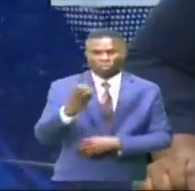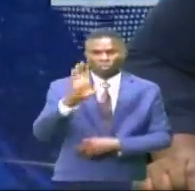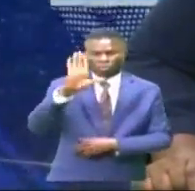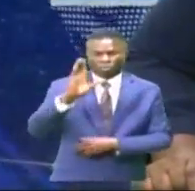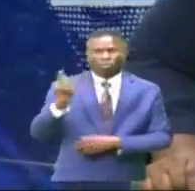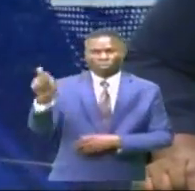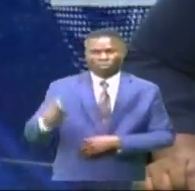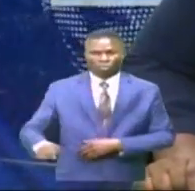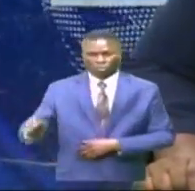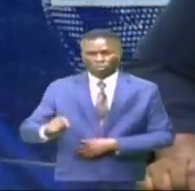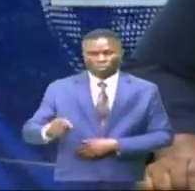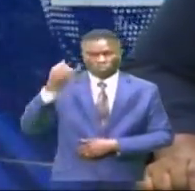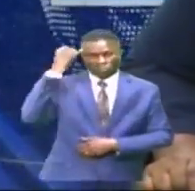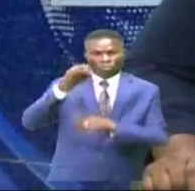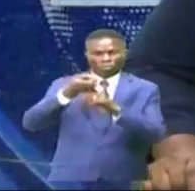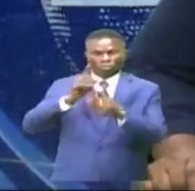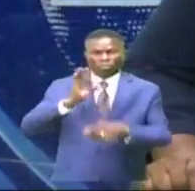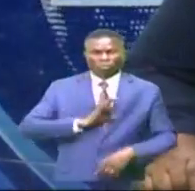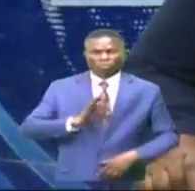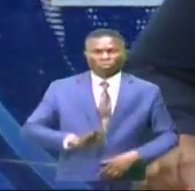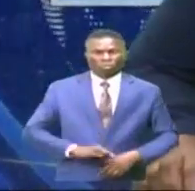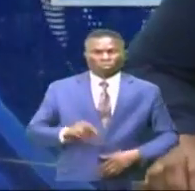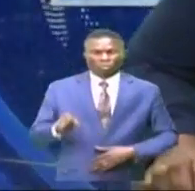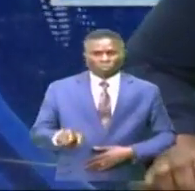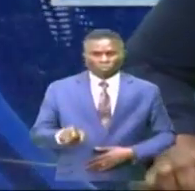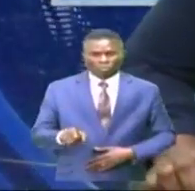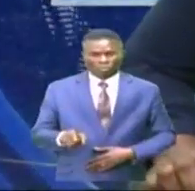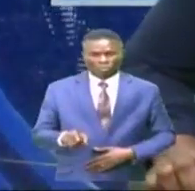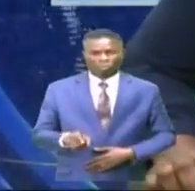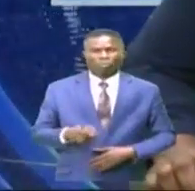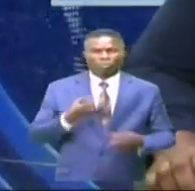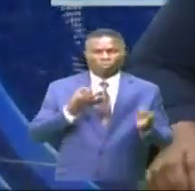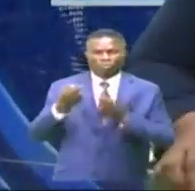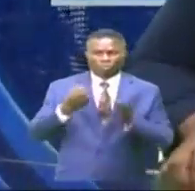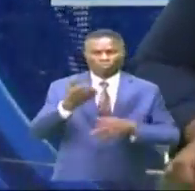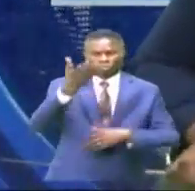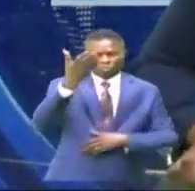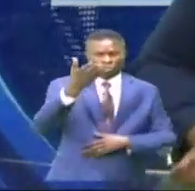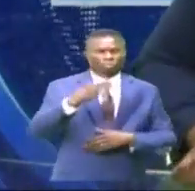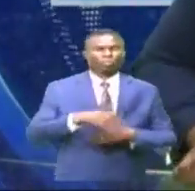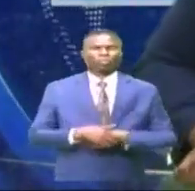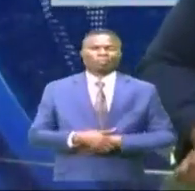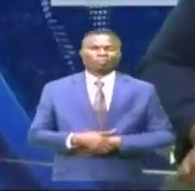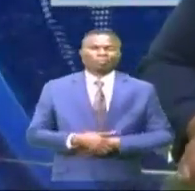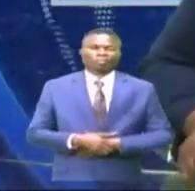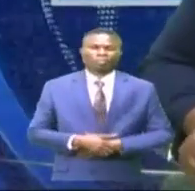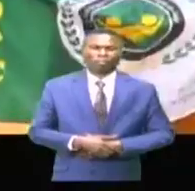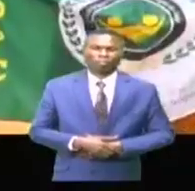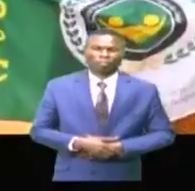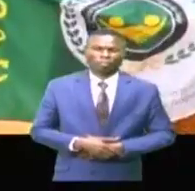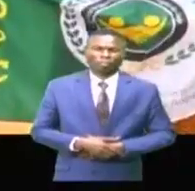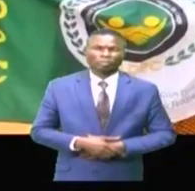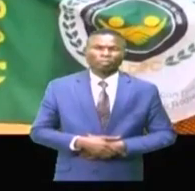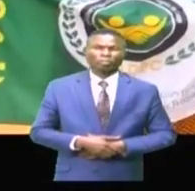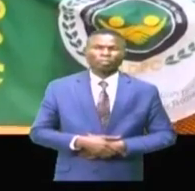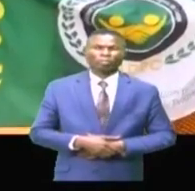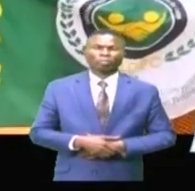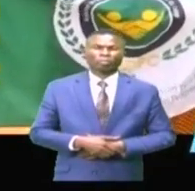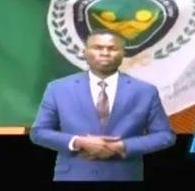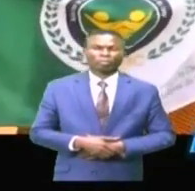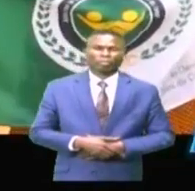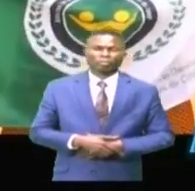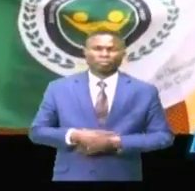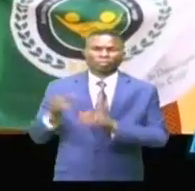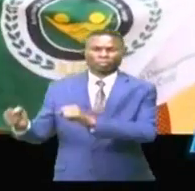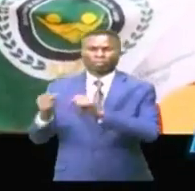initiés par le Président de la République démocratique du Congo commentaire Doris Mozo il a